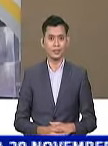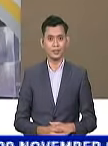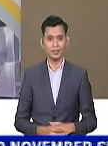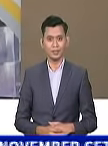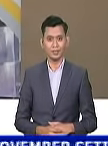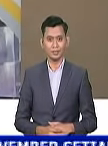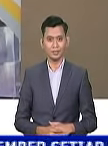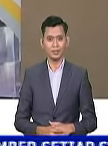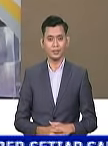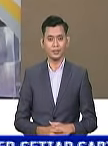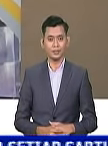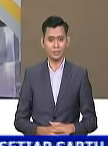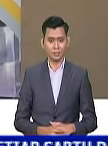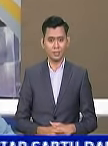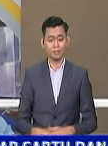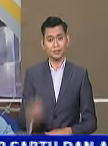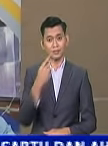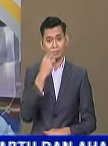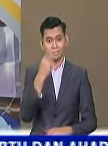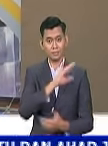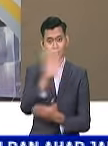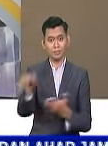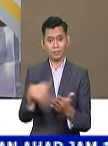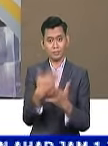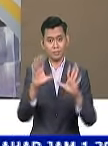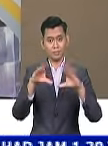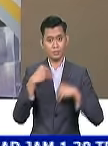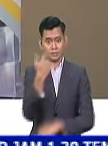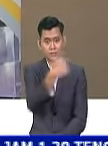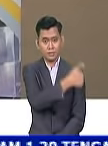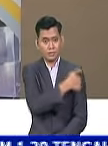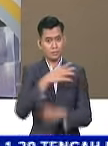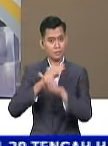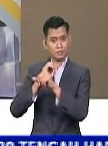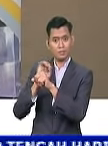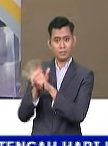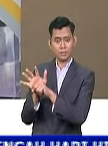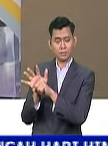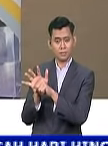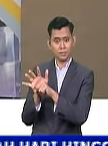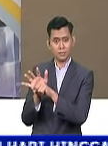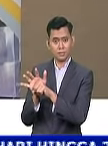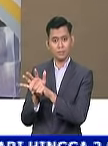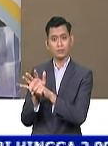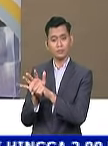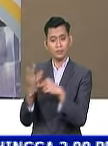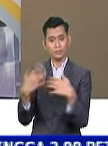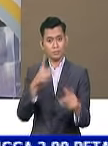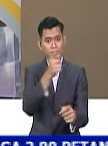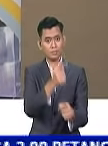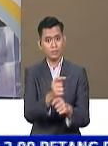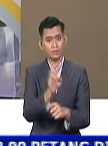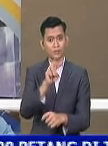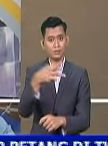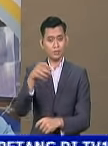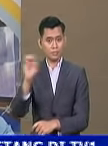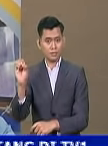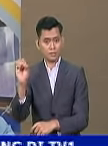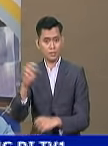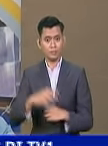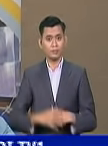So treat all the vaccines, at least those which have been listed for emergency use under WHO as the same. So macam UK, they